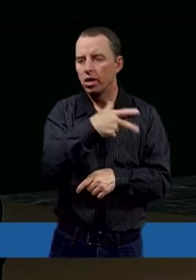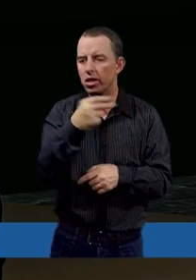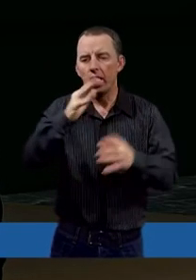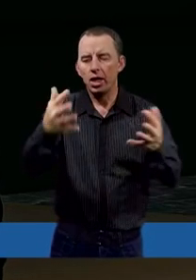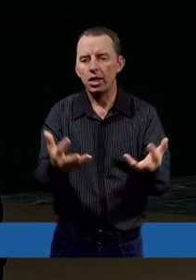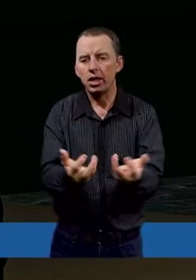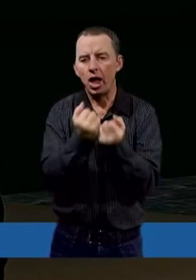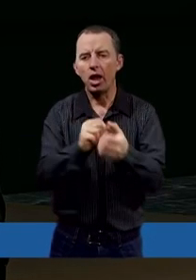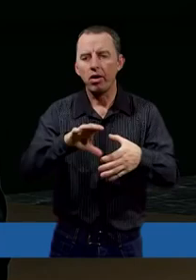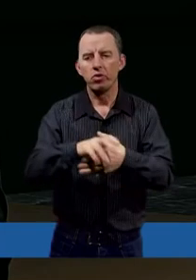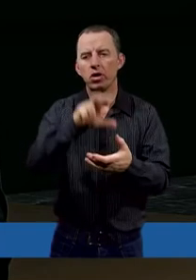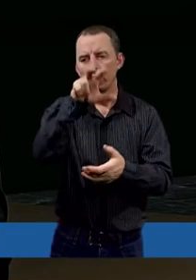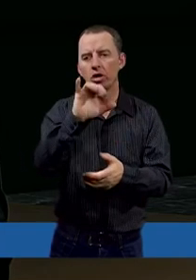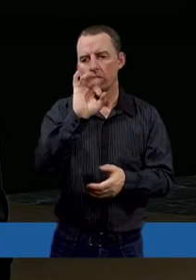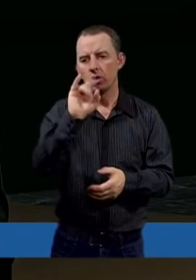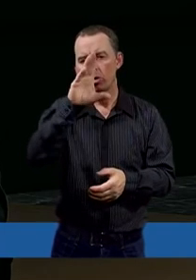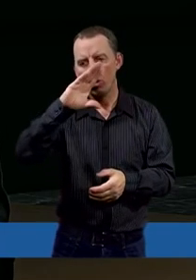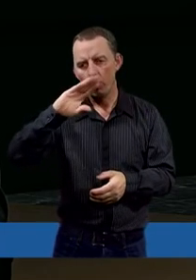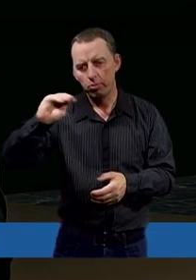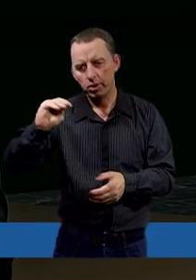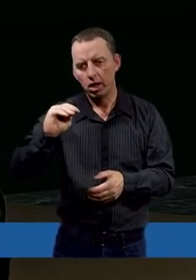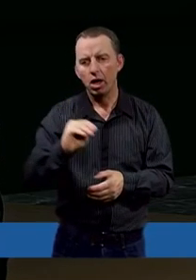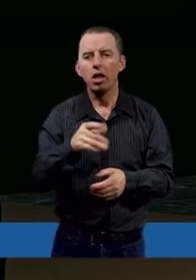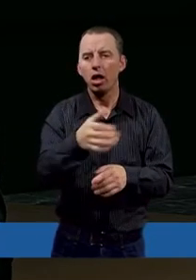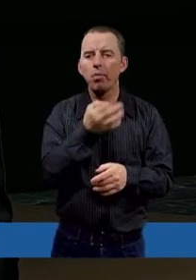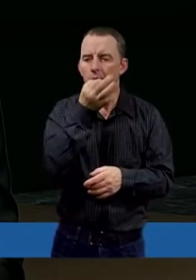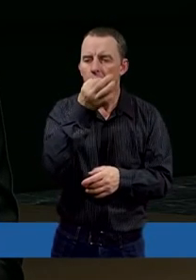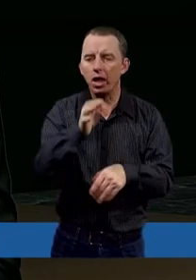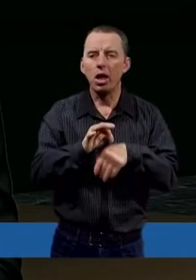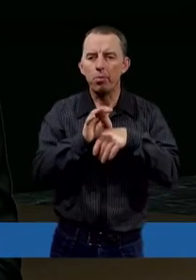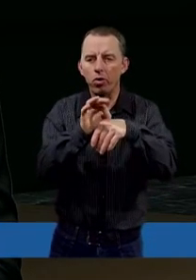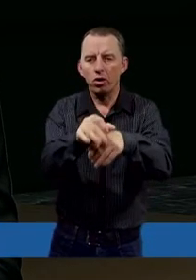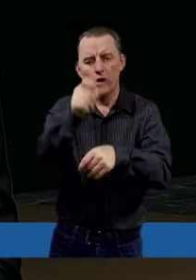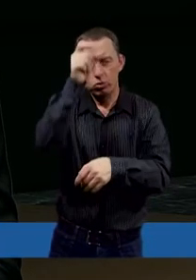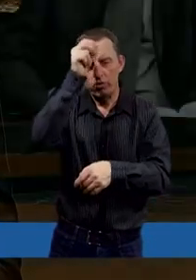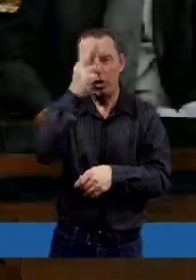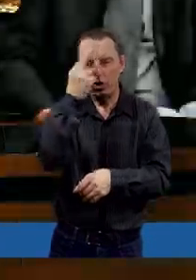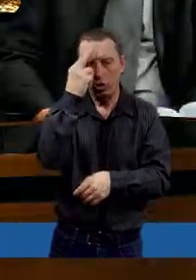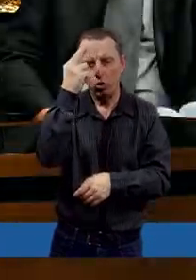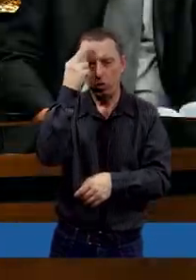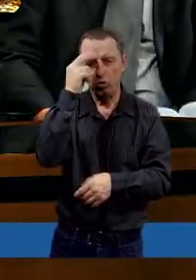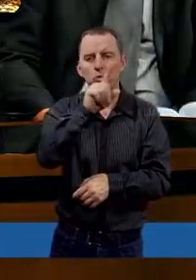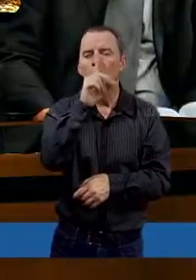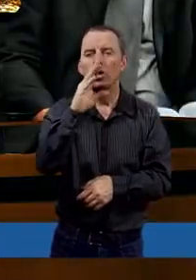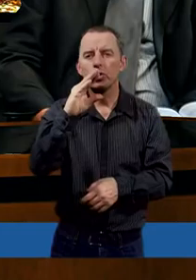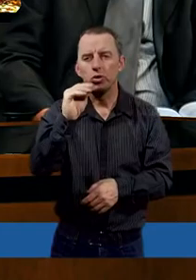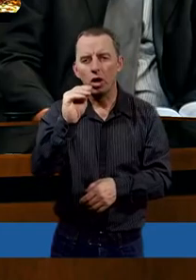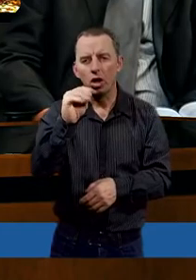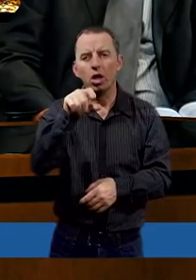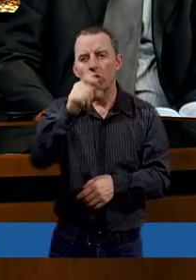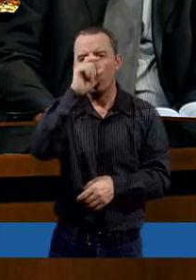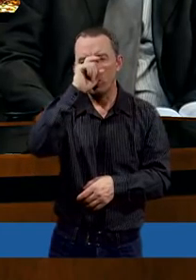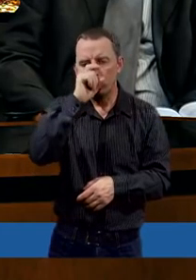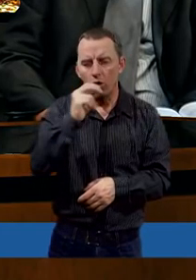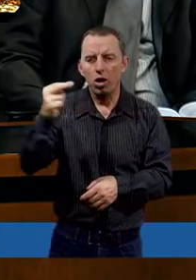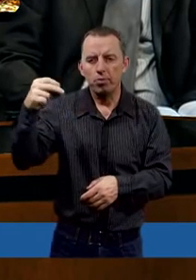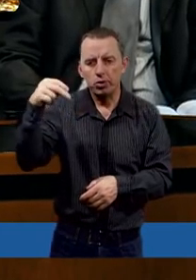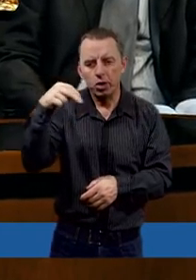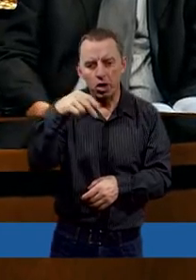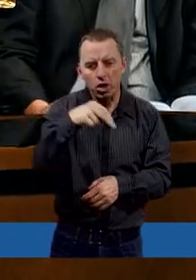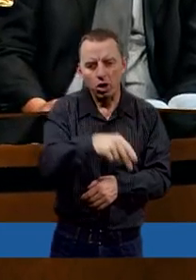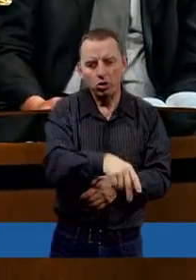znalazł. Tak? I dalsze pytania prowadzą do tego, że człowiek rozumie, że to zło, które